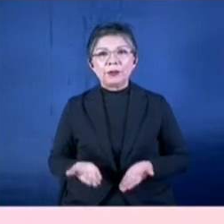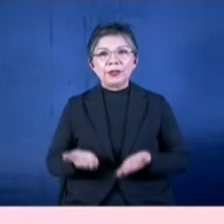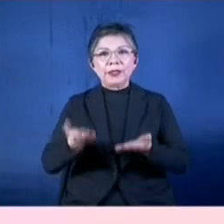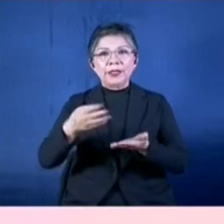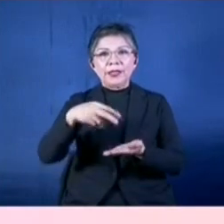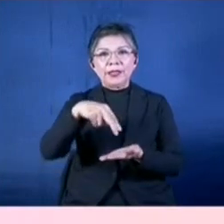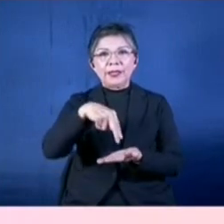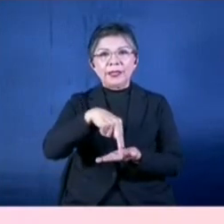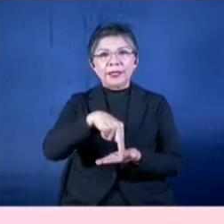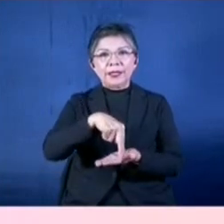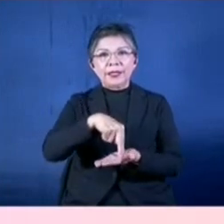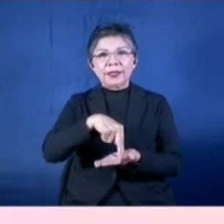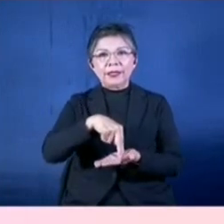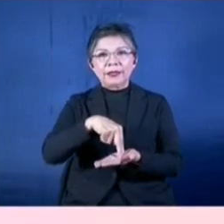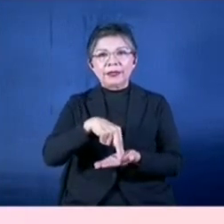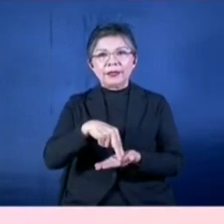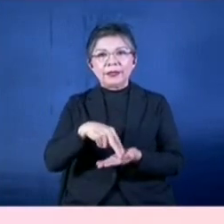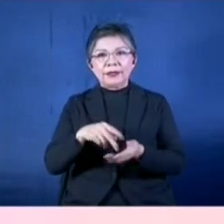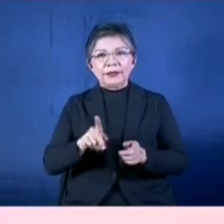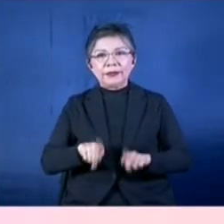aku berdiri,